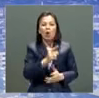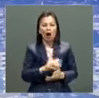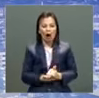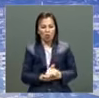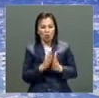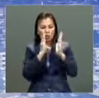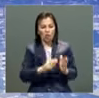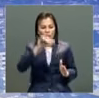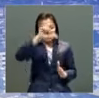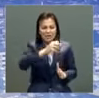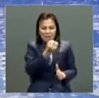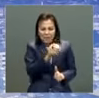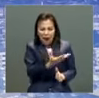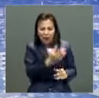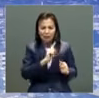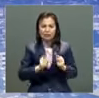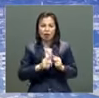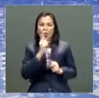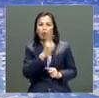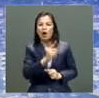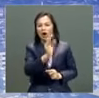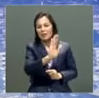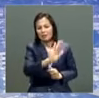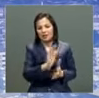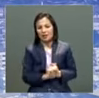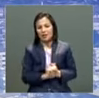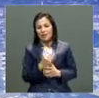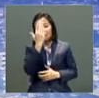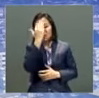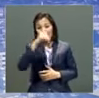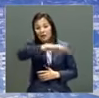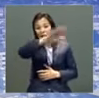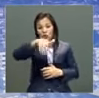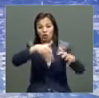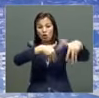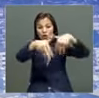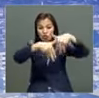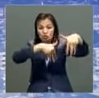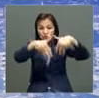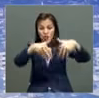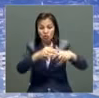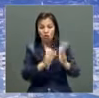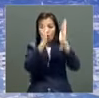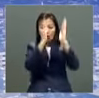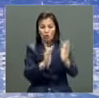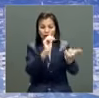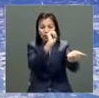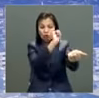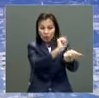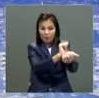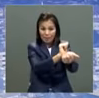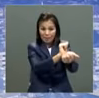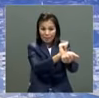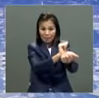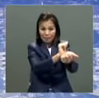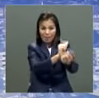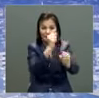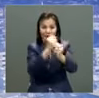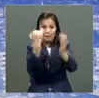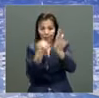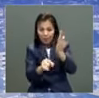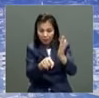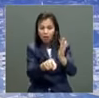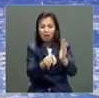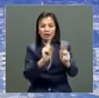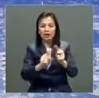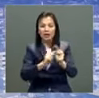ดๆเลยนะครับแล้วเราก็ต้องสะท้อนภาพนี้กลับไปว่าพี่น้องประชาชนต่างหากหรือคนที่ถูกจับต่างหากทุกคนที่กระทำผิดต่างหาก